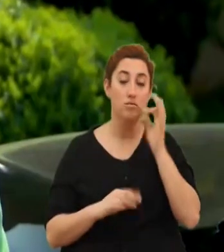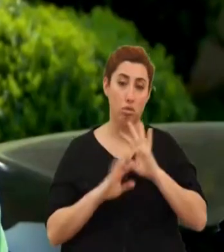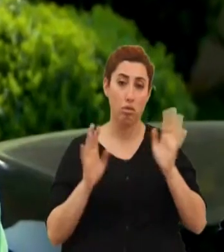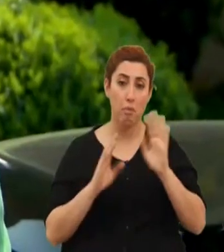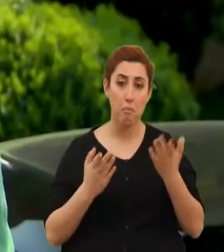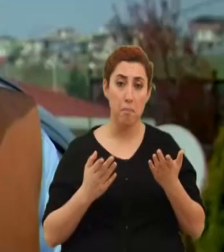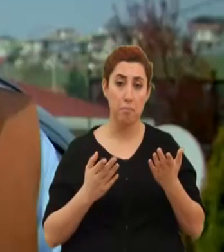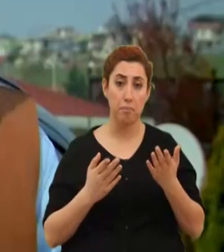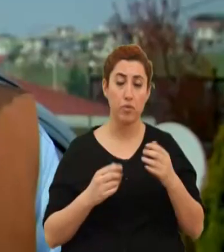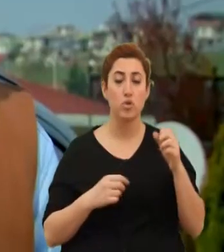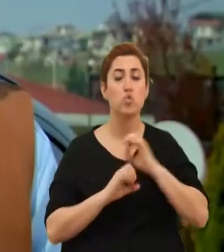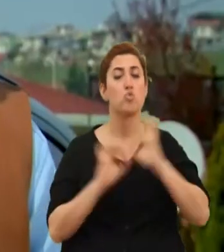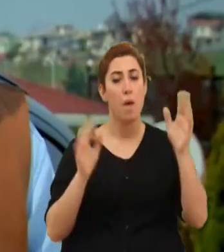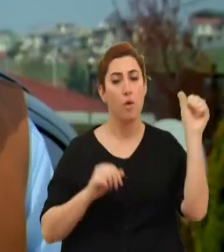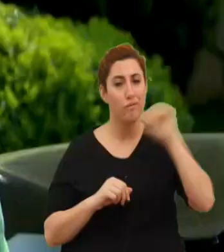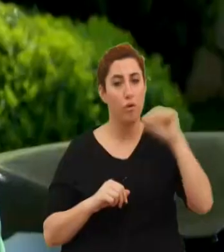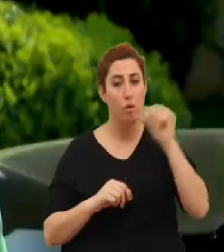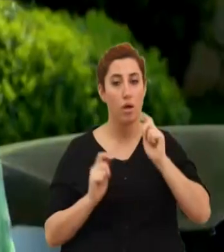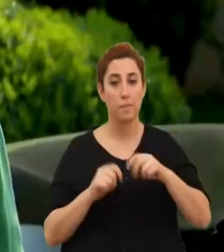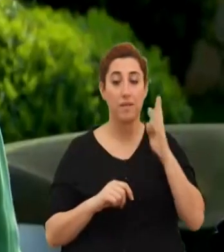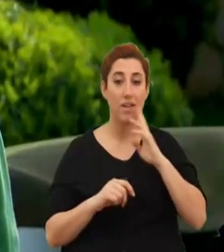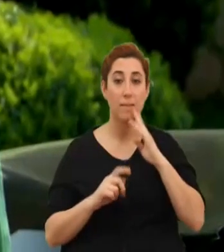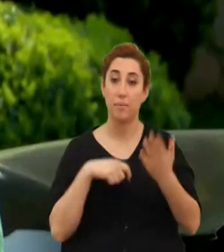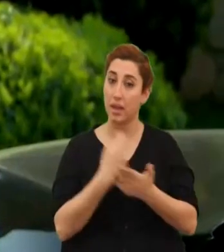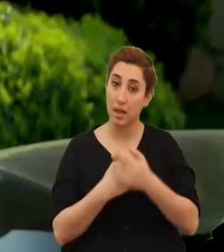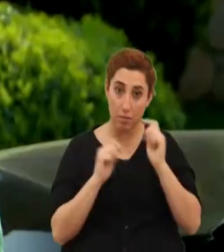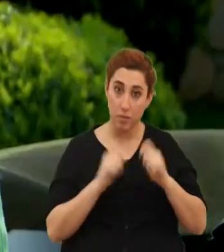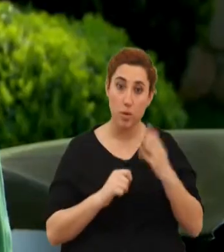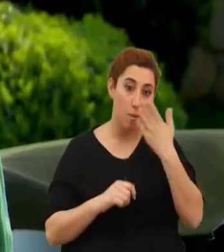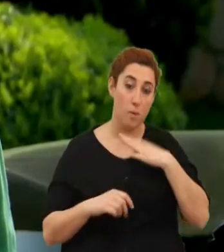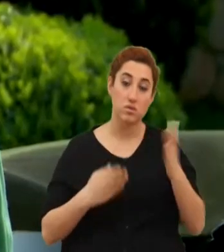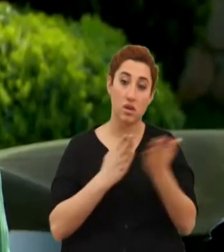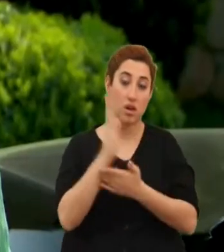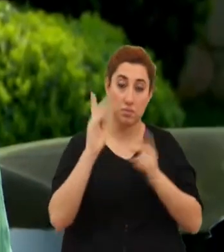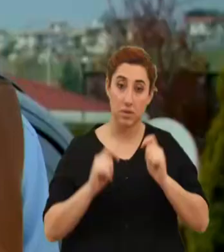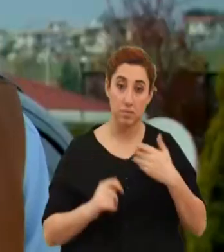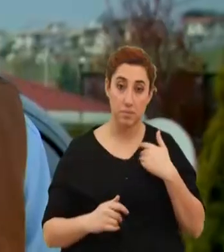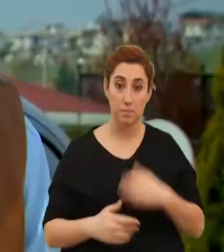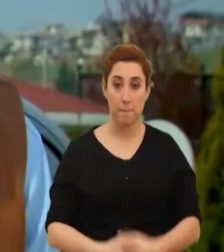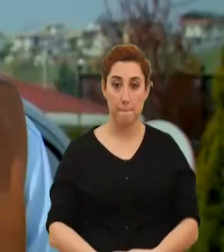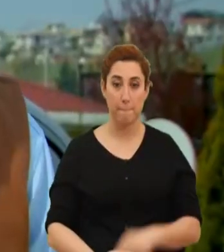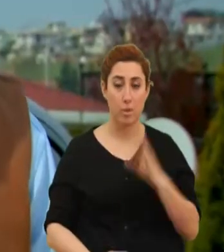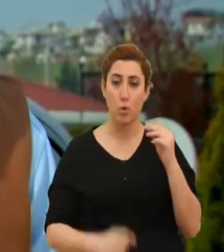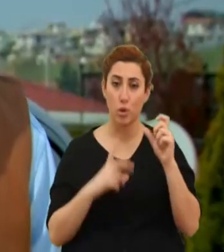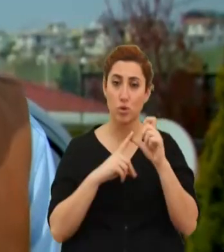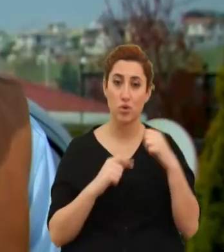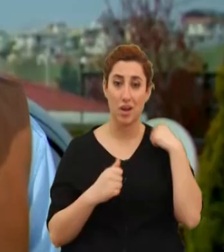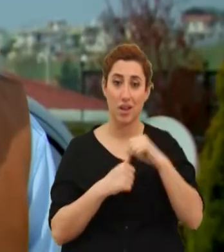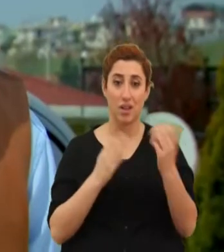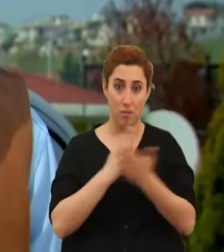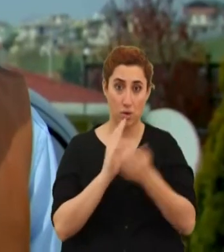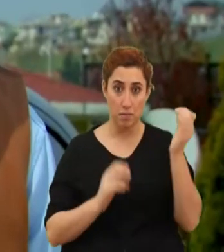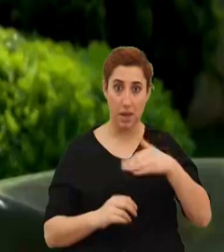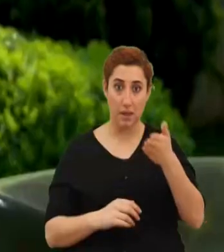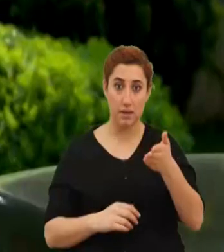Tamam, fulle, süper olsun fulle. Efendim nakit mi edeceksiniz yoksa karttan çekeyim mi? Ne o Şükrü? Yine post makinesi